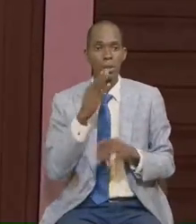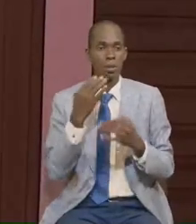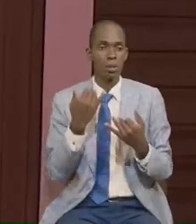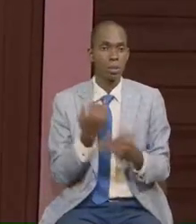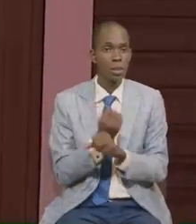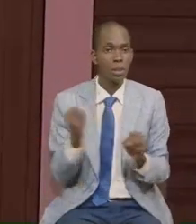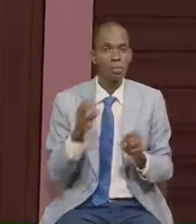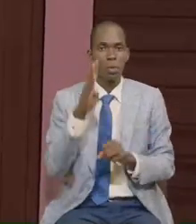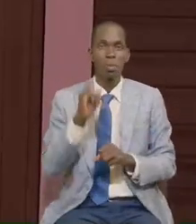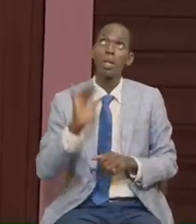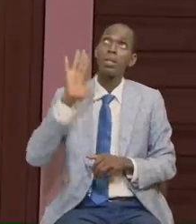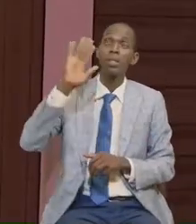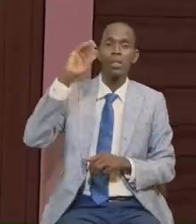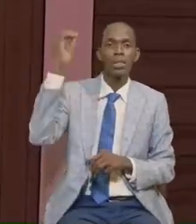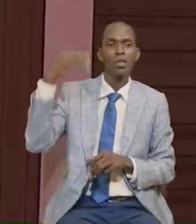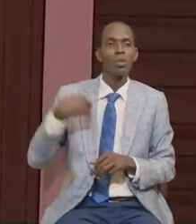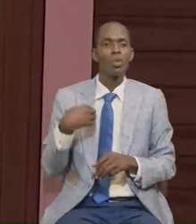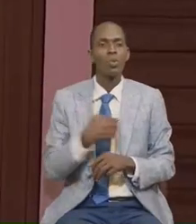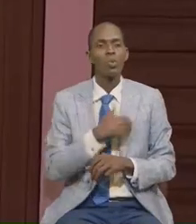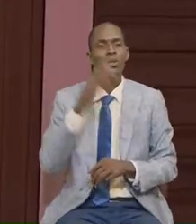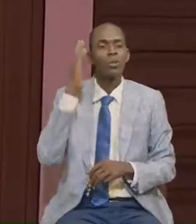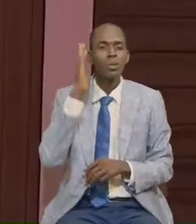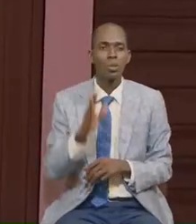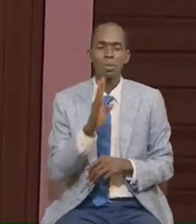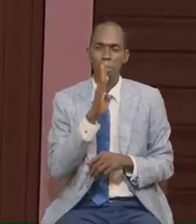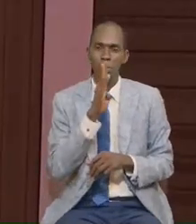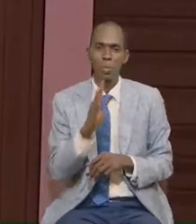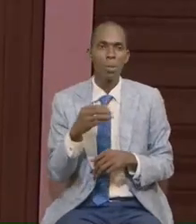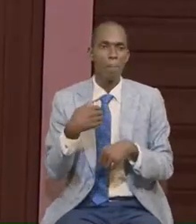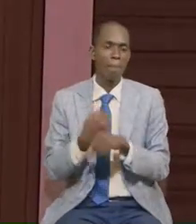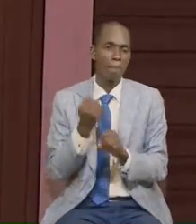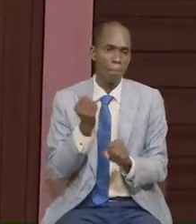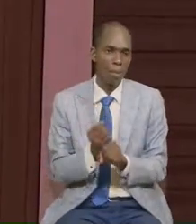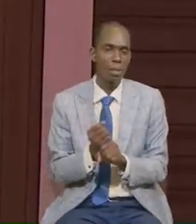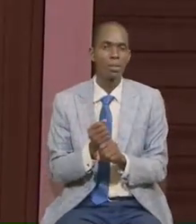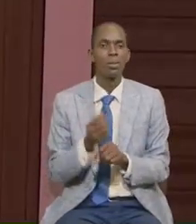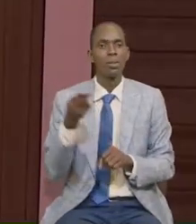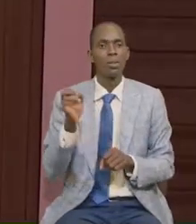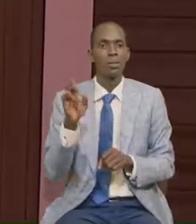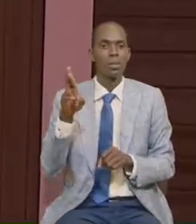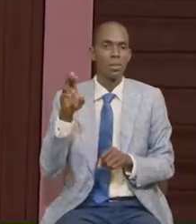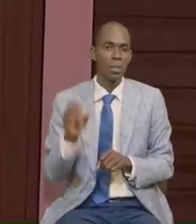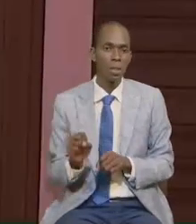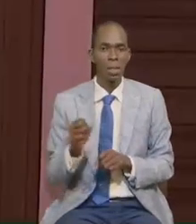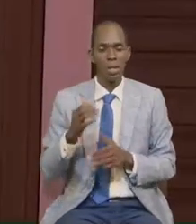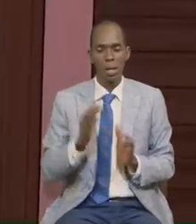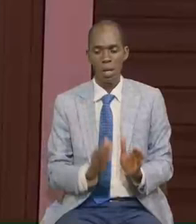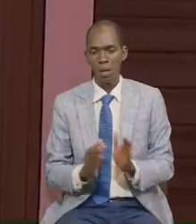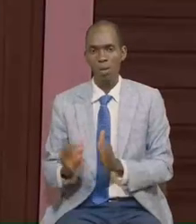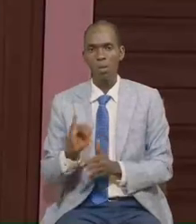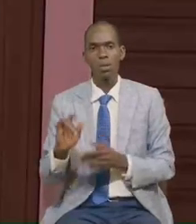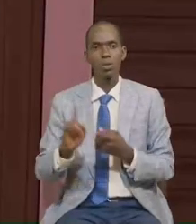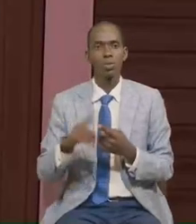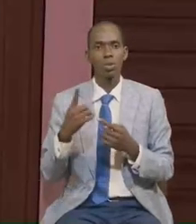sa grâce nous devenions en espérance héritier de la vie éternelle